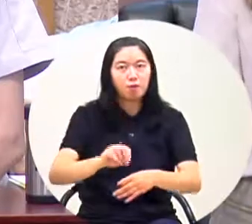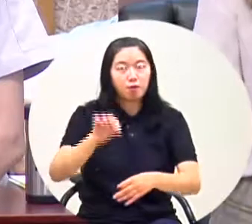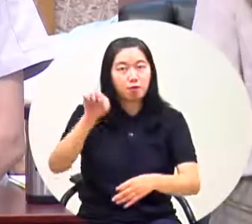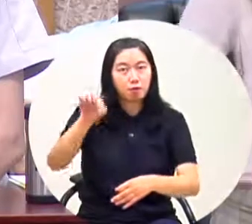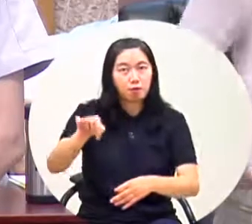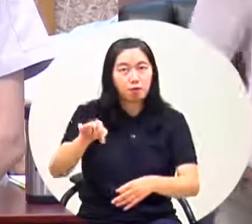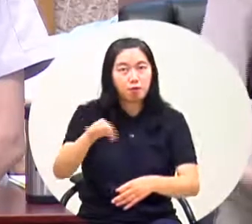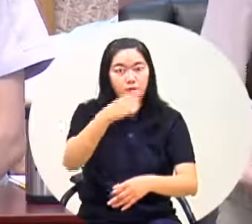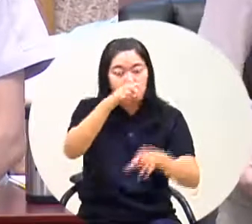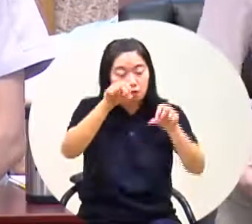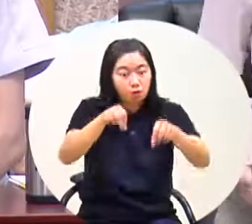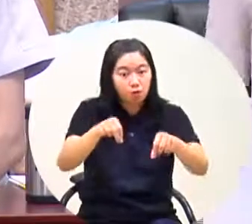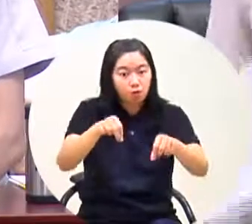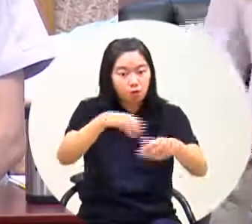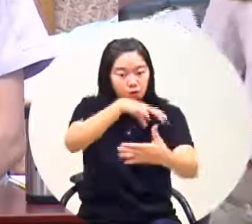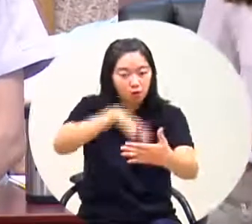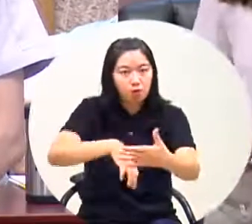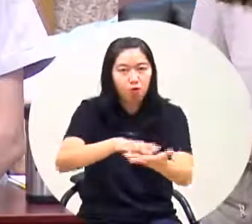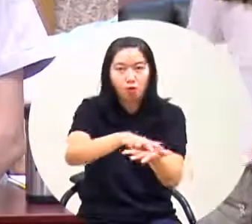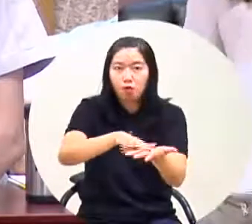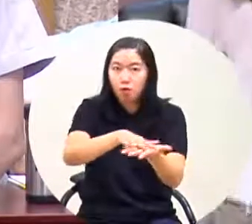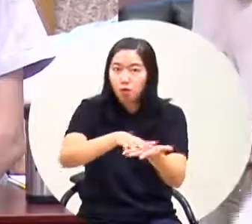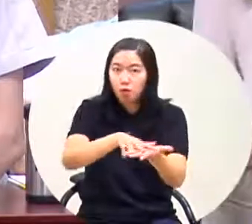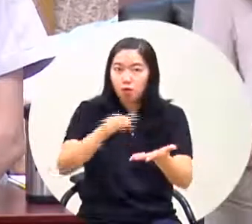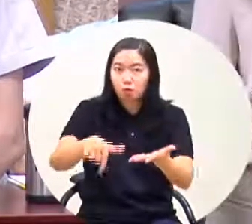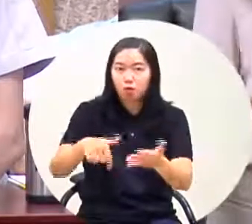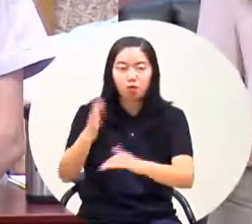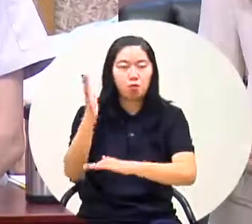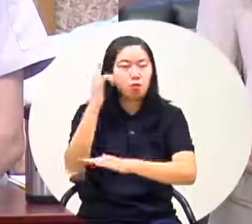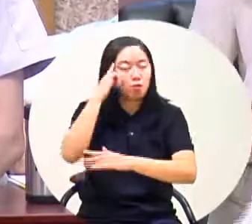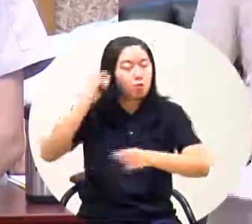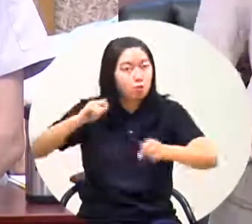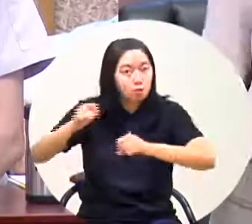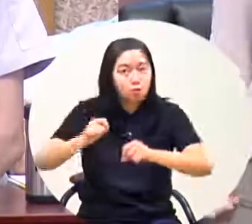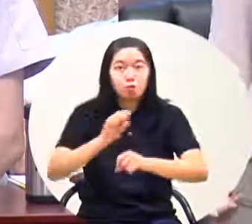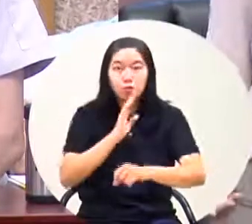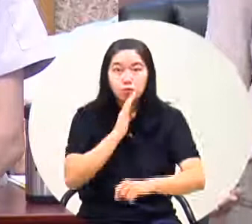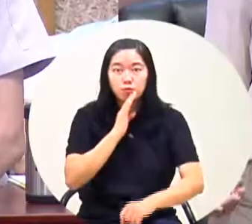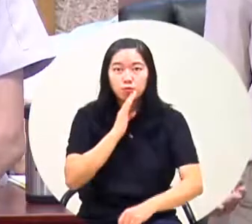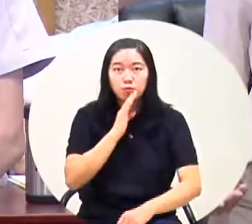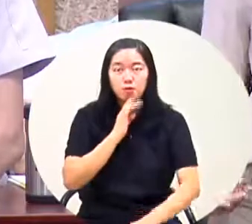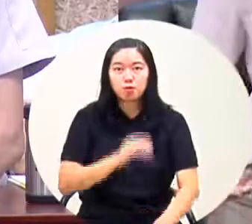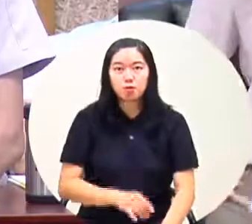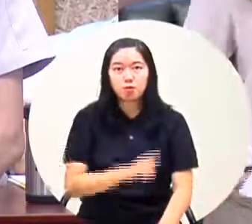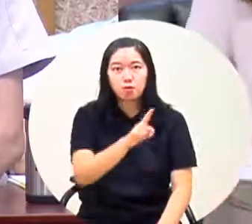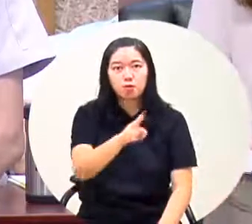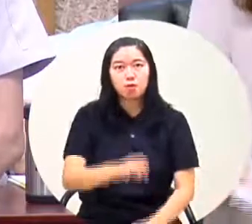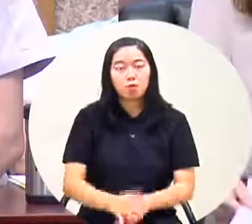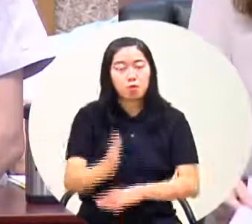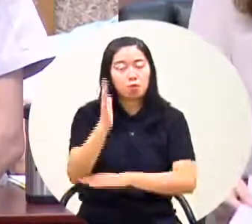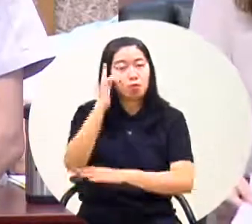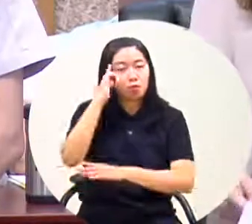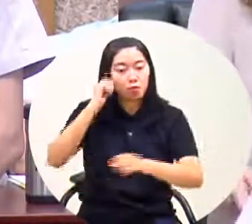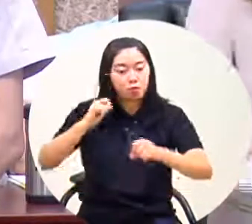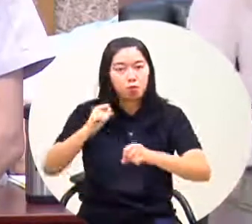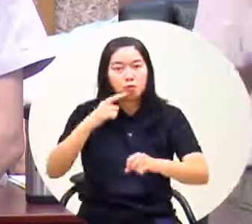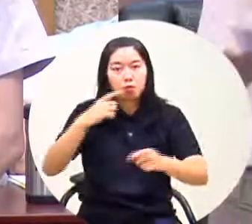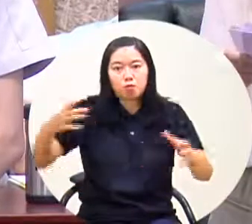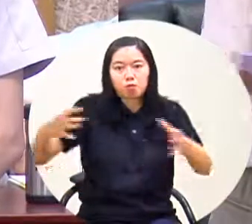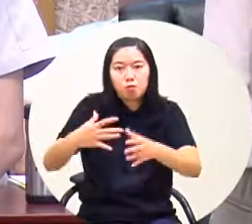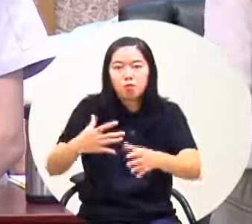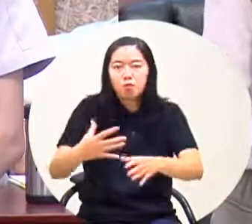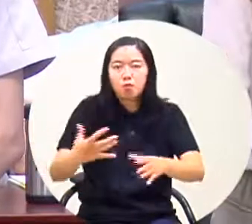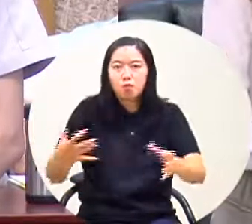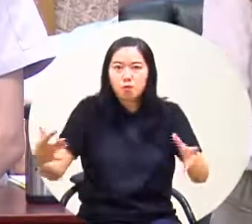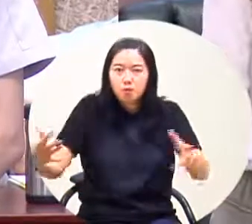你们签合约里面没有的，这个是政府政策来的。好，他也不要你政府政策的钱，他说我们共体时间，